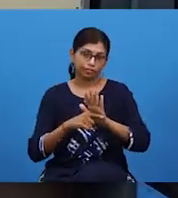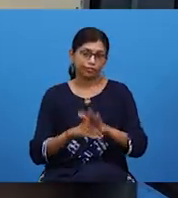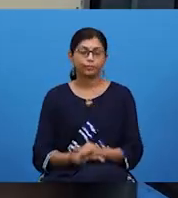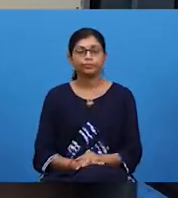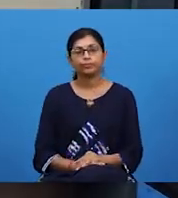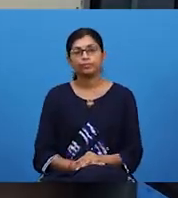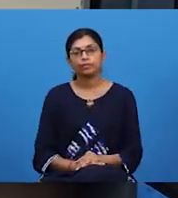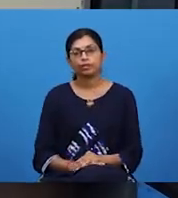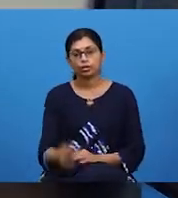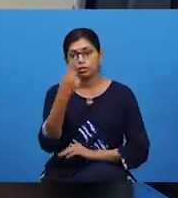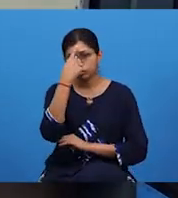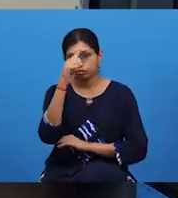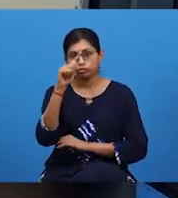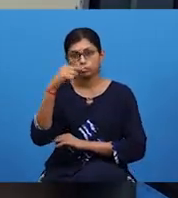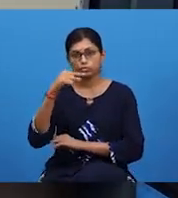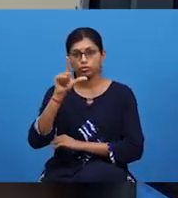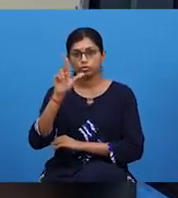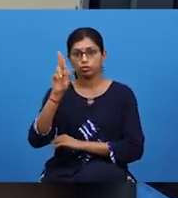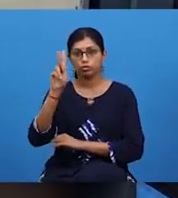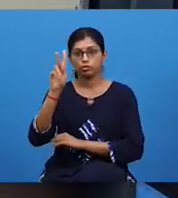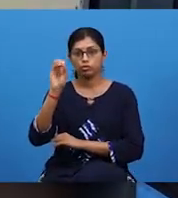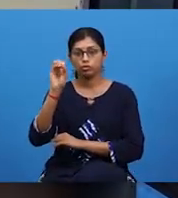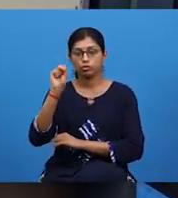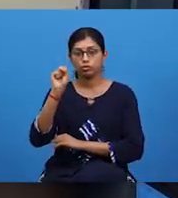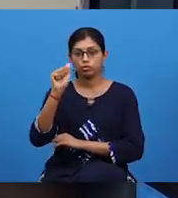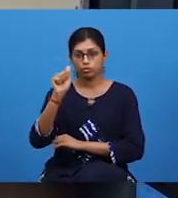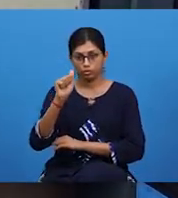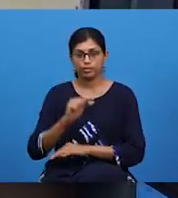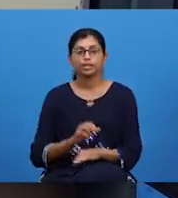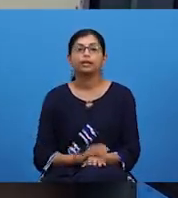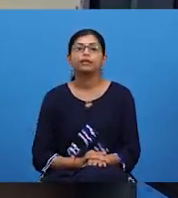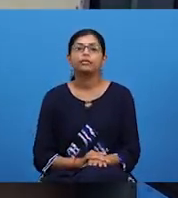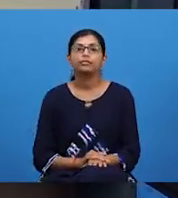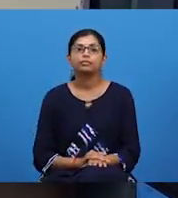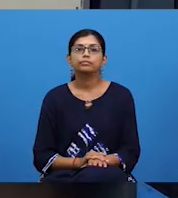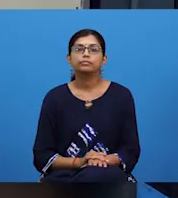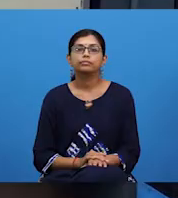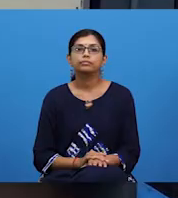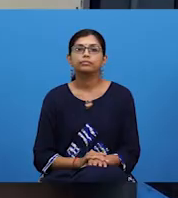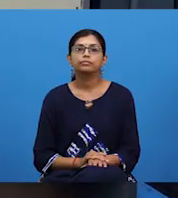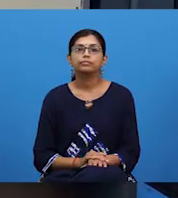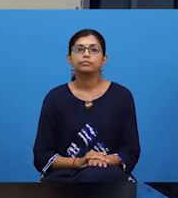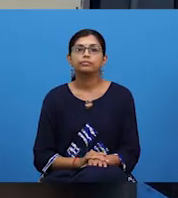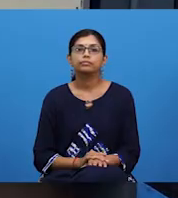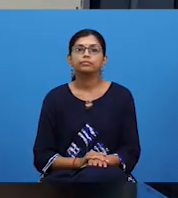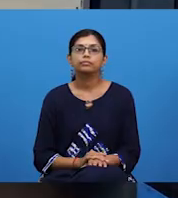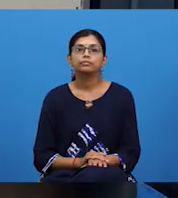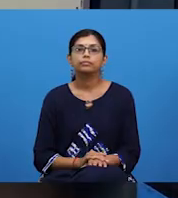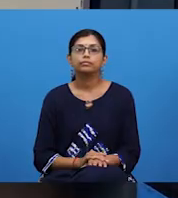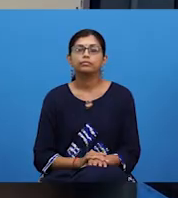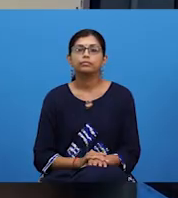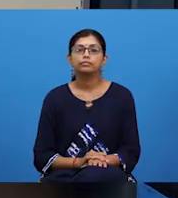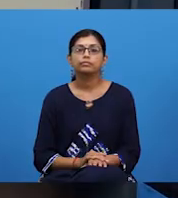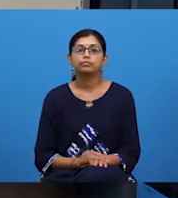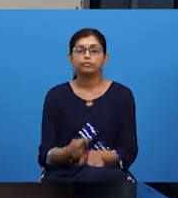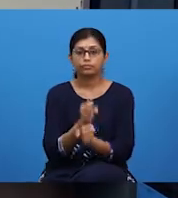larutan tiub whisky yang berisi dengan larutan glukosa, okey, kita akan dapat keputusan